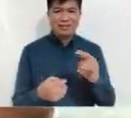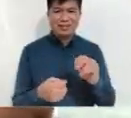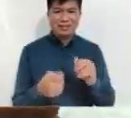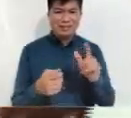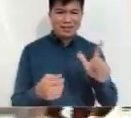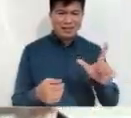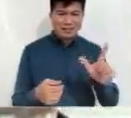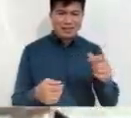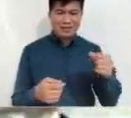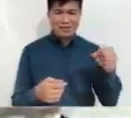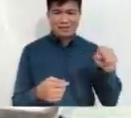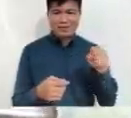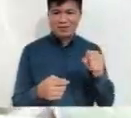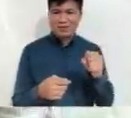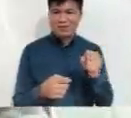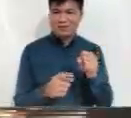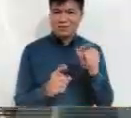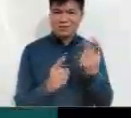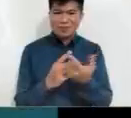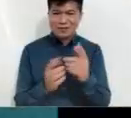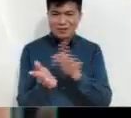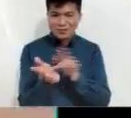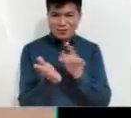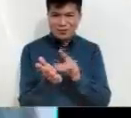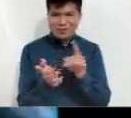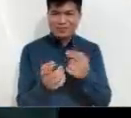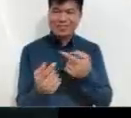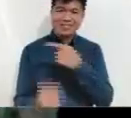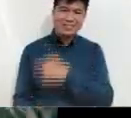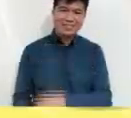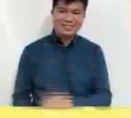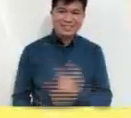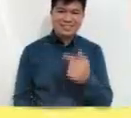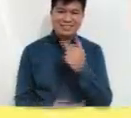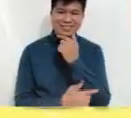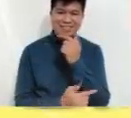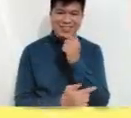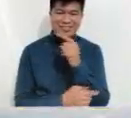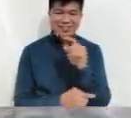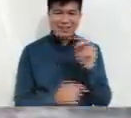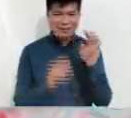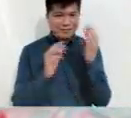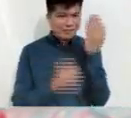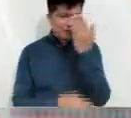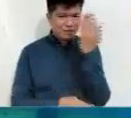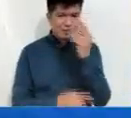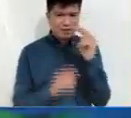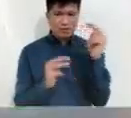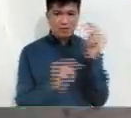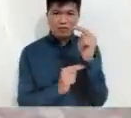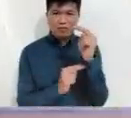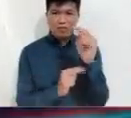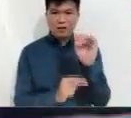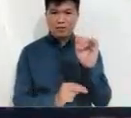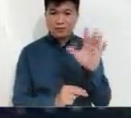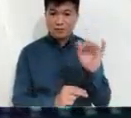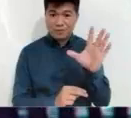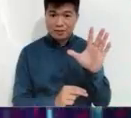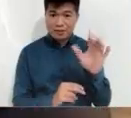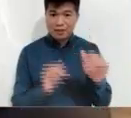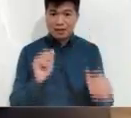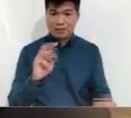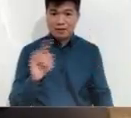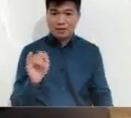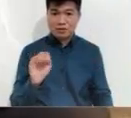Social climber kasi ako. Kaya ganun. Mapaparod ng Takeshi's Castle sa November 16 sa Amazon Prime Video.